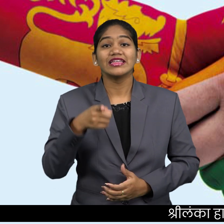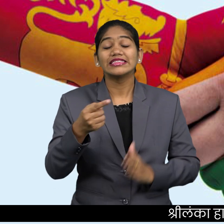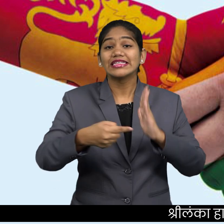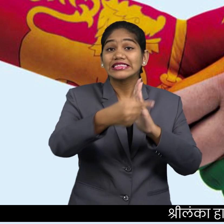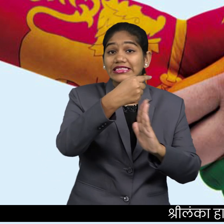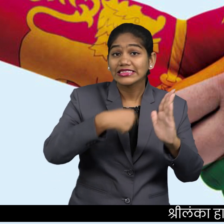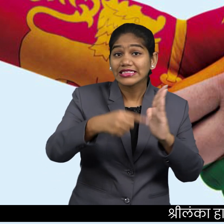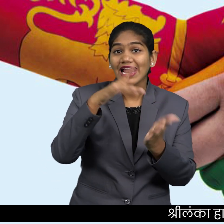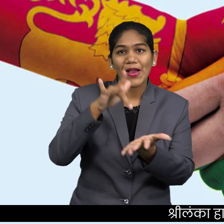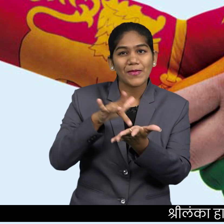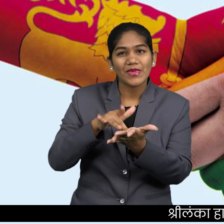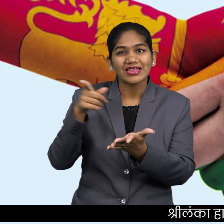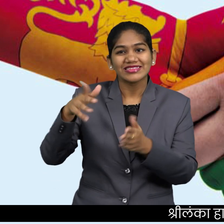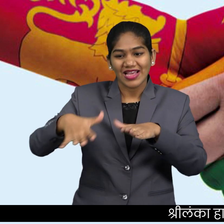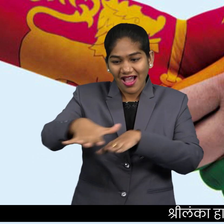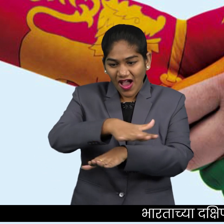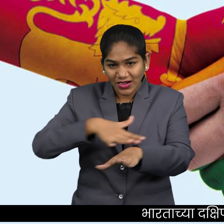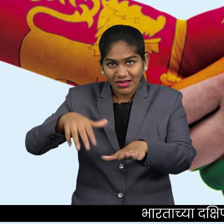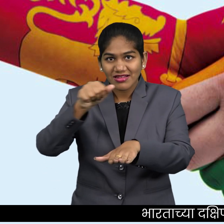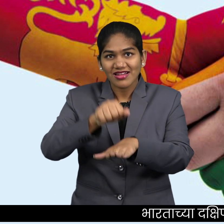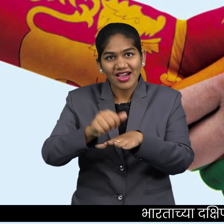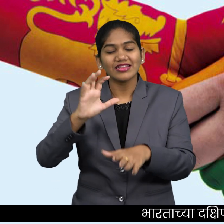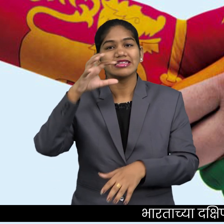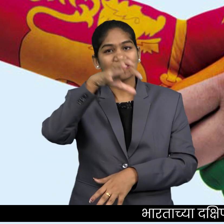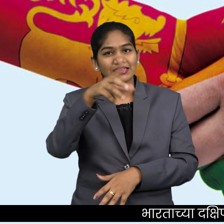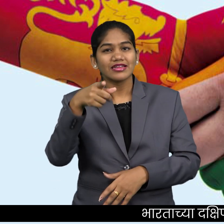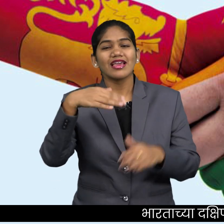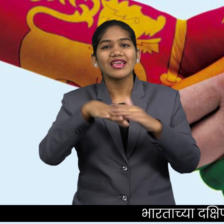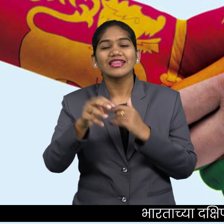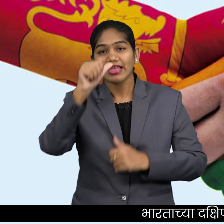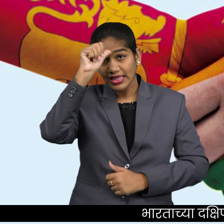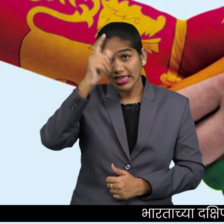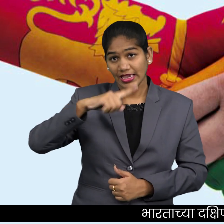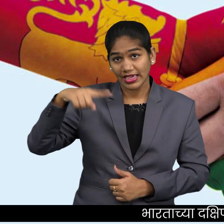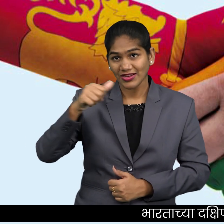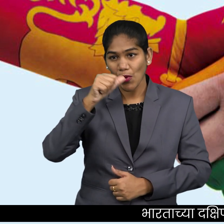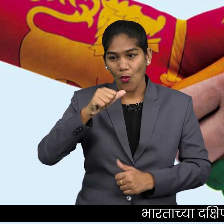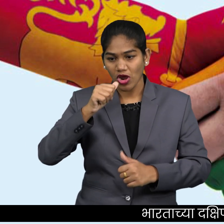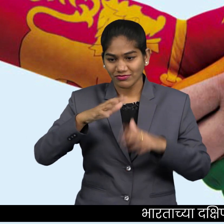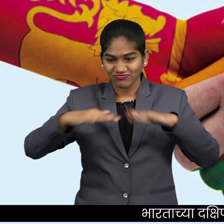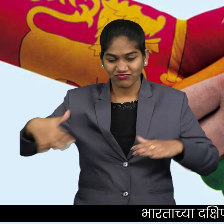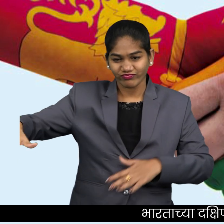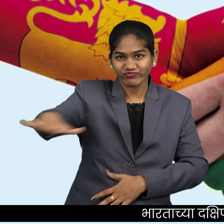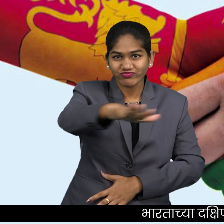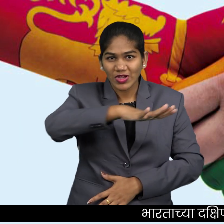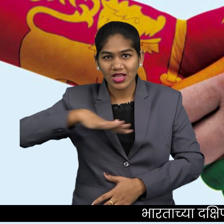श्रीलंका हा हिंदी महासागरातील भारताच्या दक्षिणेकडील एक बेट देश आहे.